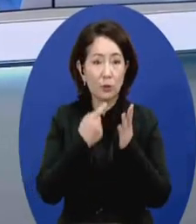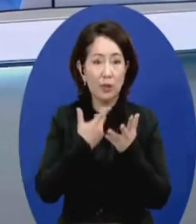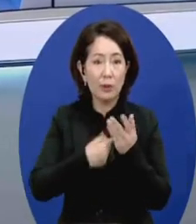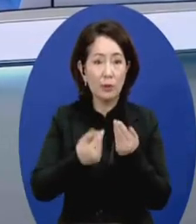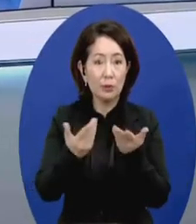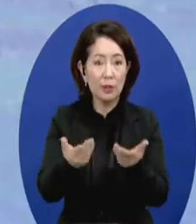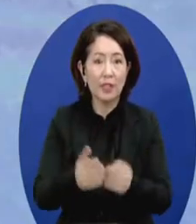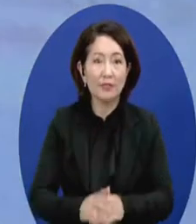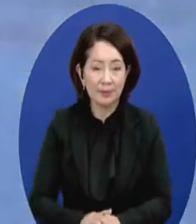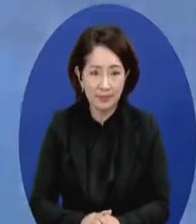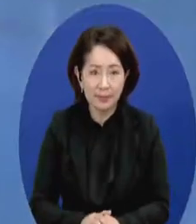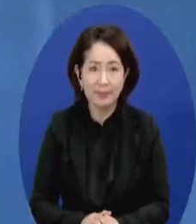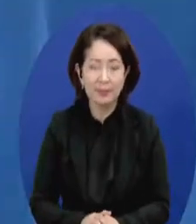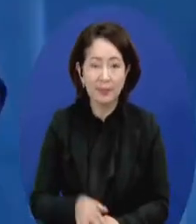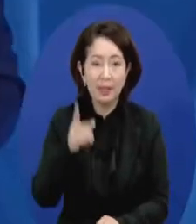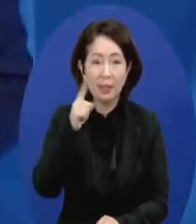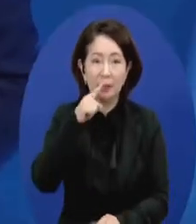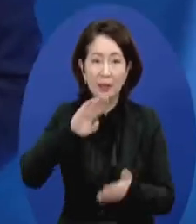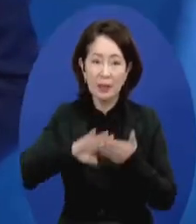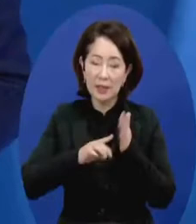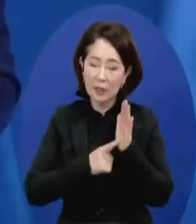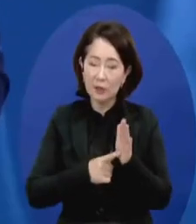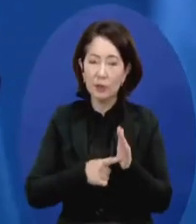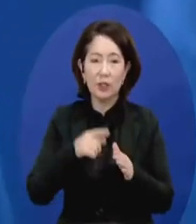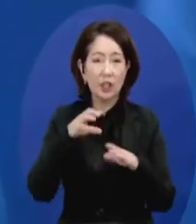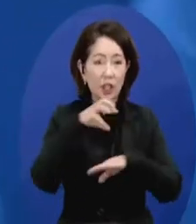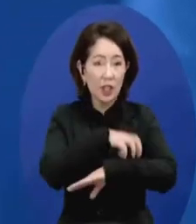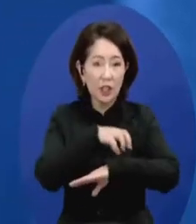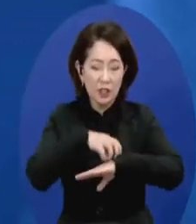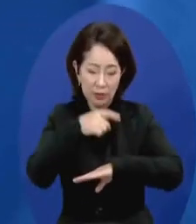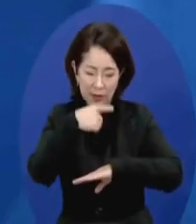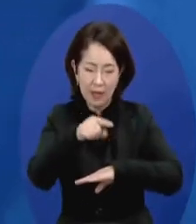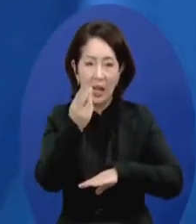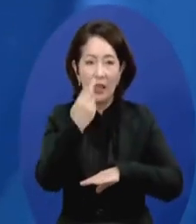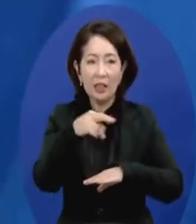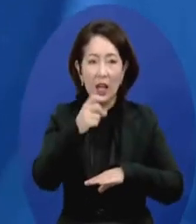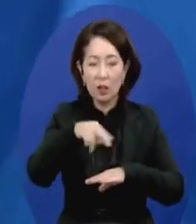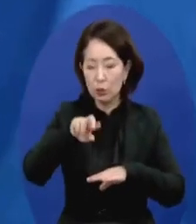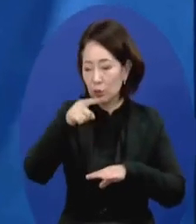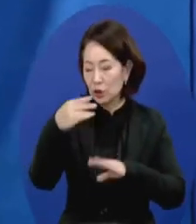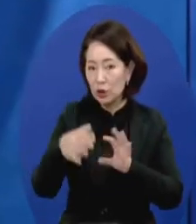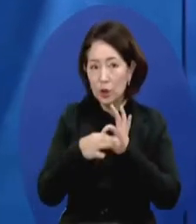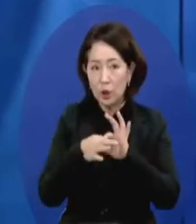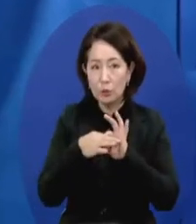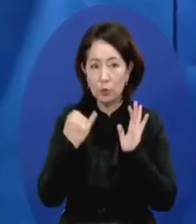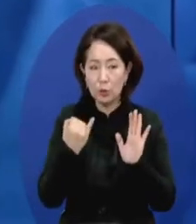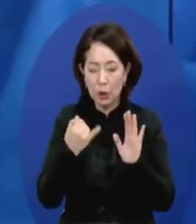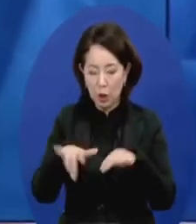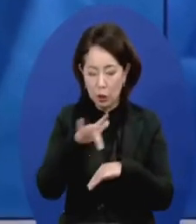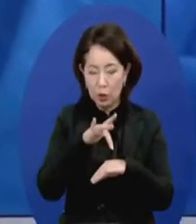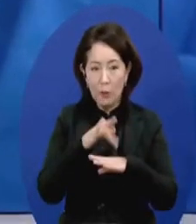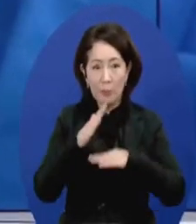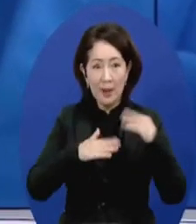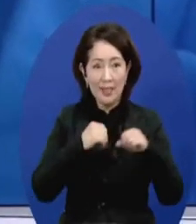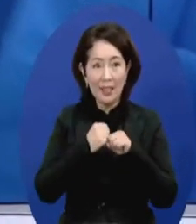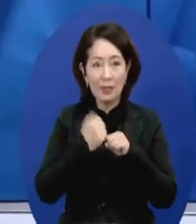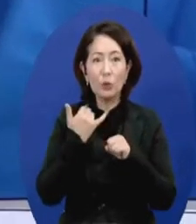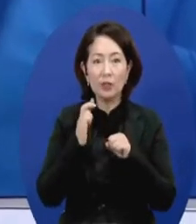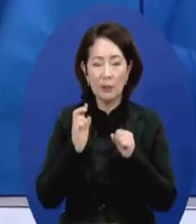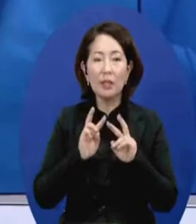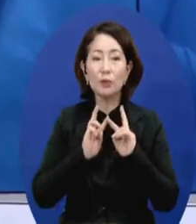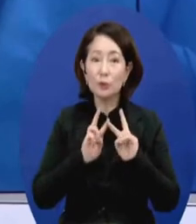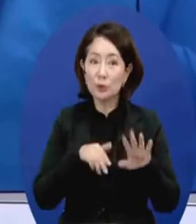хүлээн авч үзээрэй. Эхний мэдээ танилцуулъя. Гэр хорооллыг дэд бүтцэд холбох 6 дэд төвийн барилгын ажил нийслэл дүрнэж